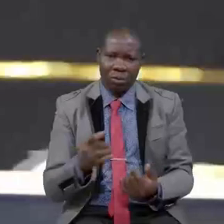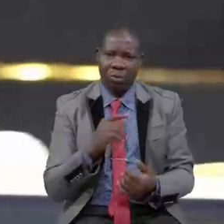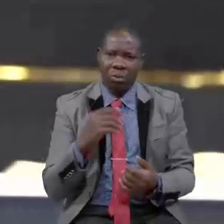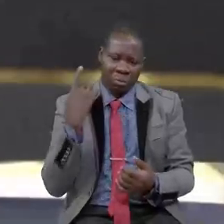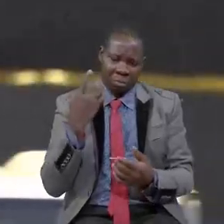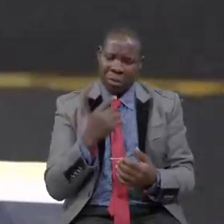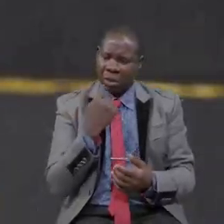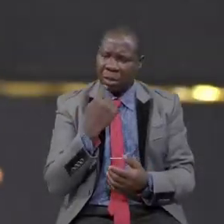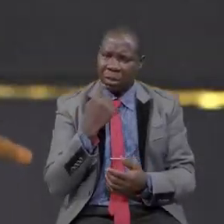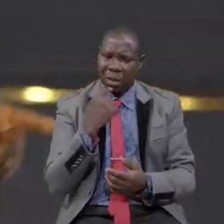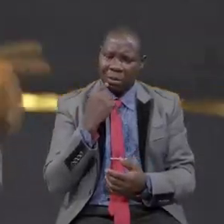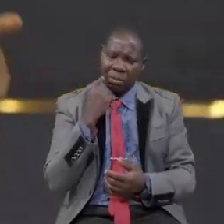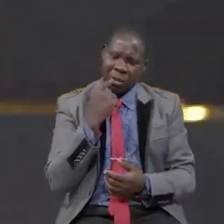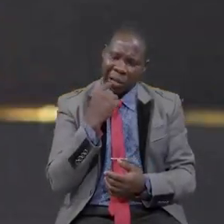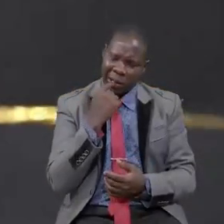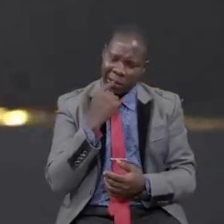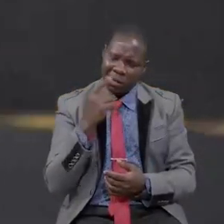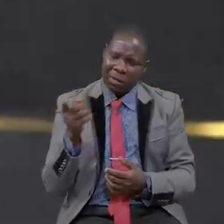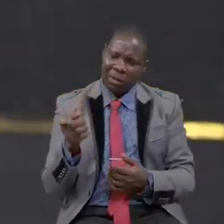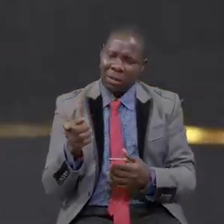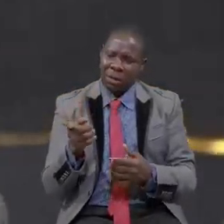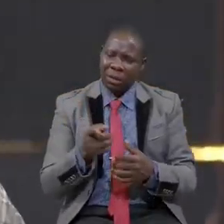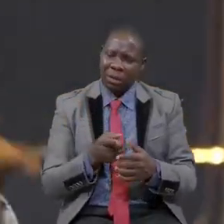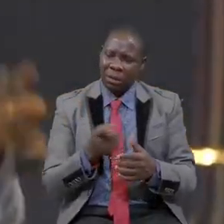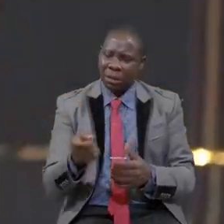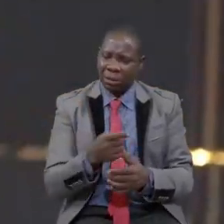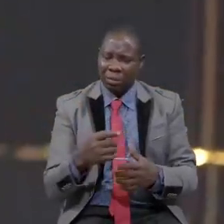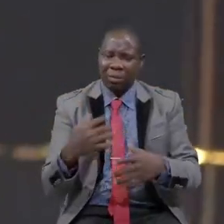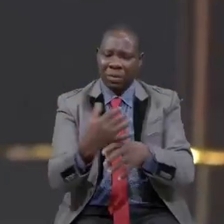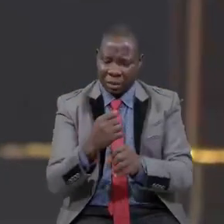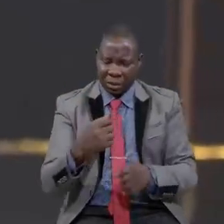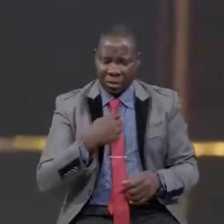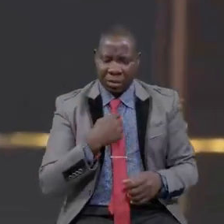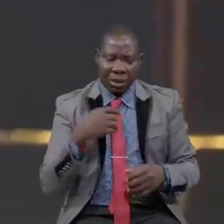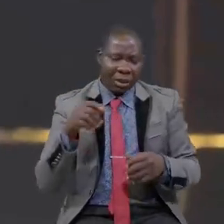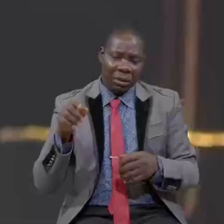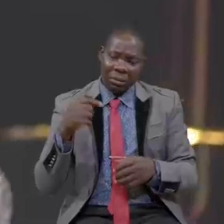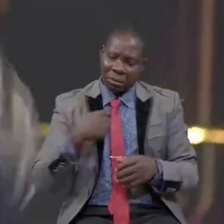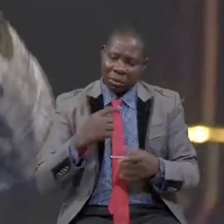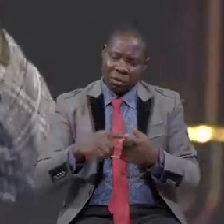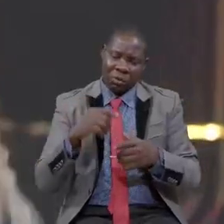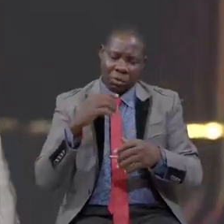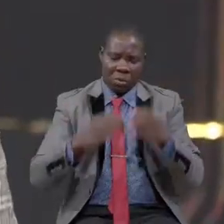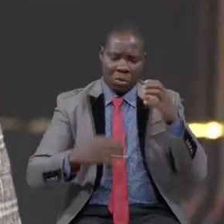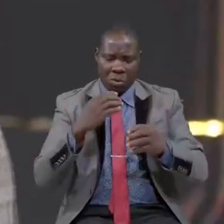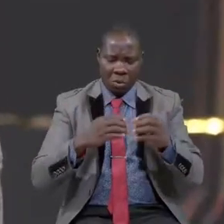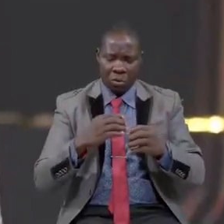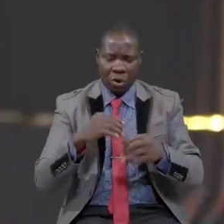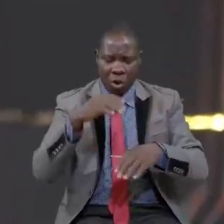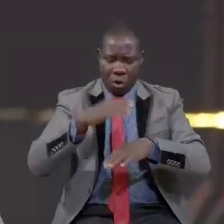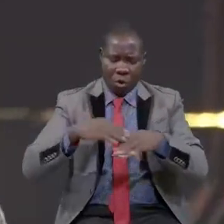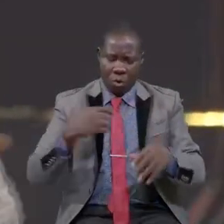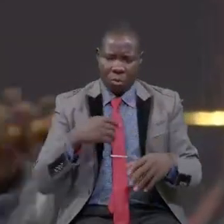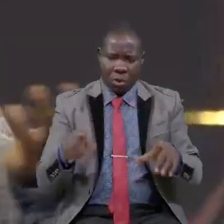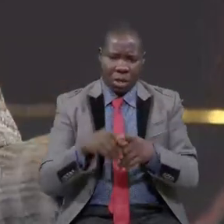tribunal. Appelez-moi comme témoin. Je le connais. Et je le connais. Il ne peut pas faire